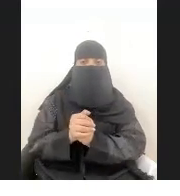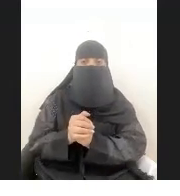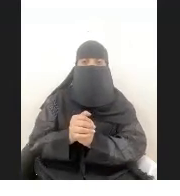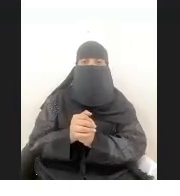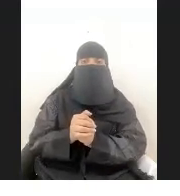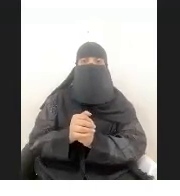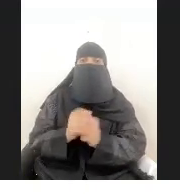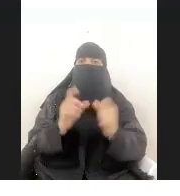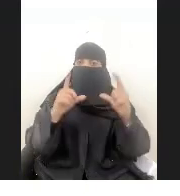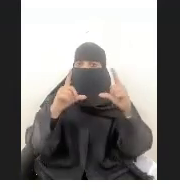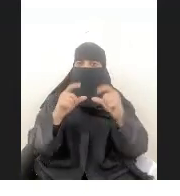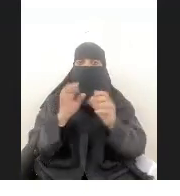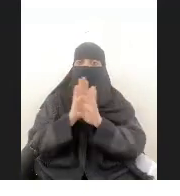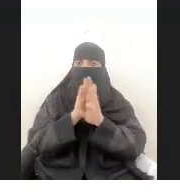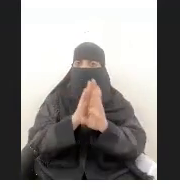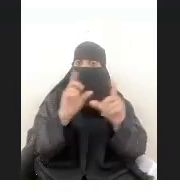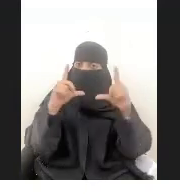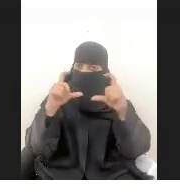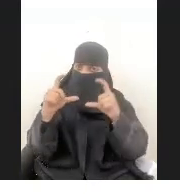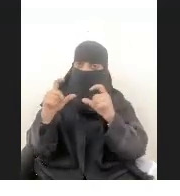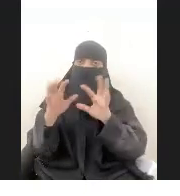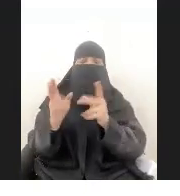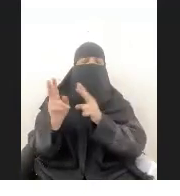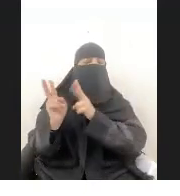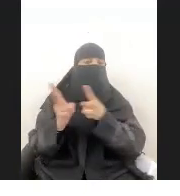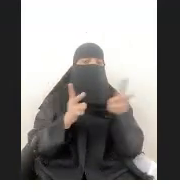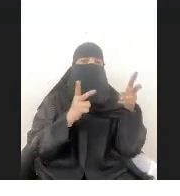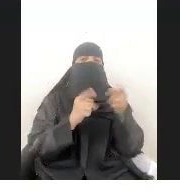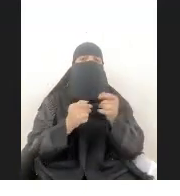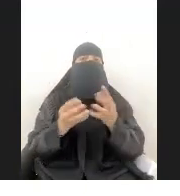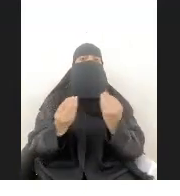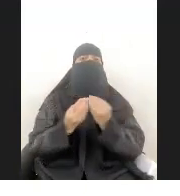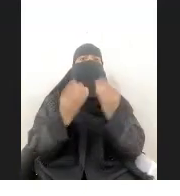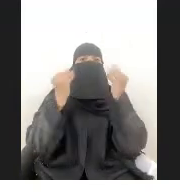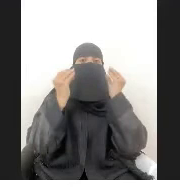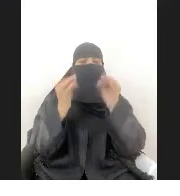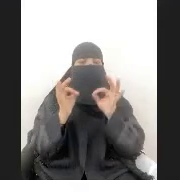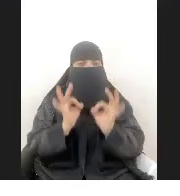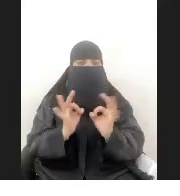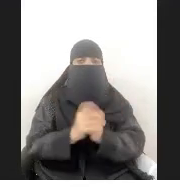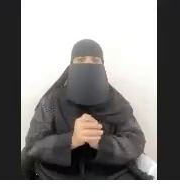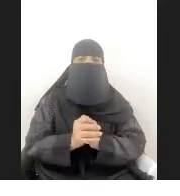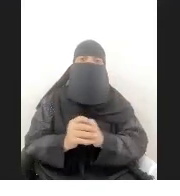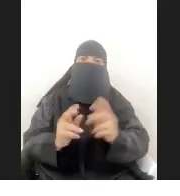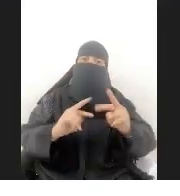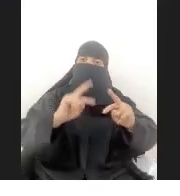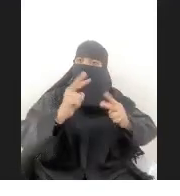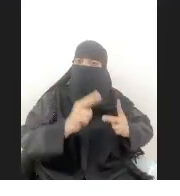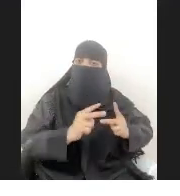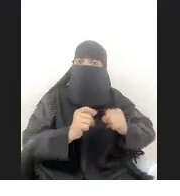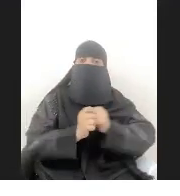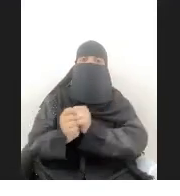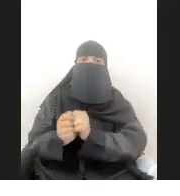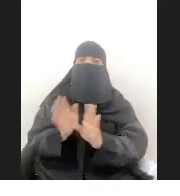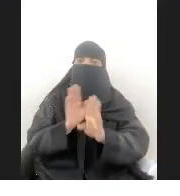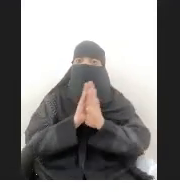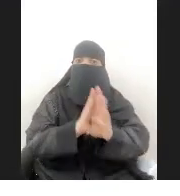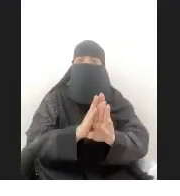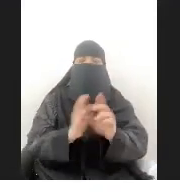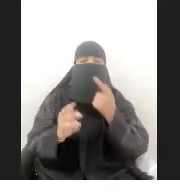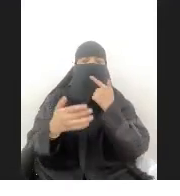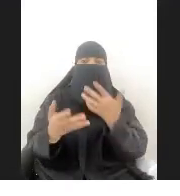التعلم. التنظيم الجيد مثل ما ذكرنا للمعلومة، وهذه نقطة مهمة تتوافق مع النظريات التربوية. يدعم سهولة الإبحار، إحنا